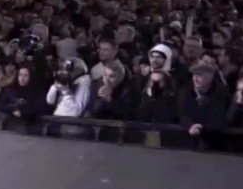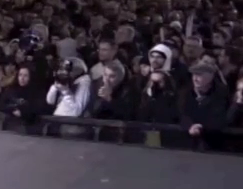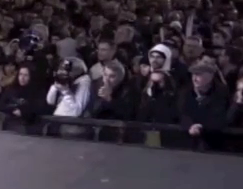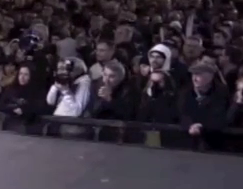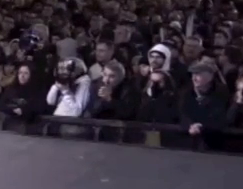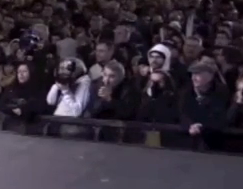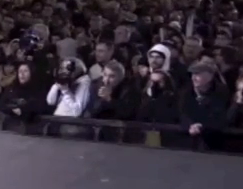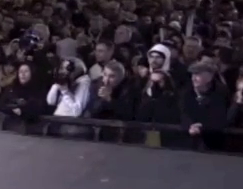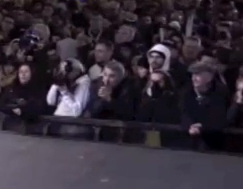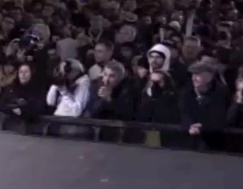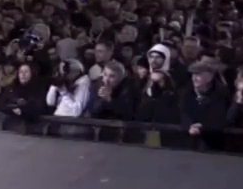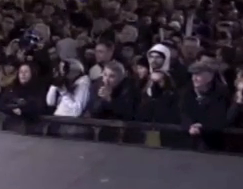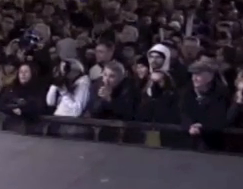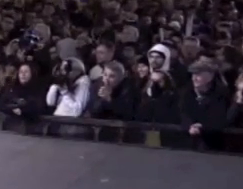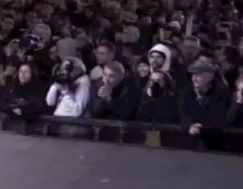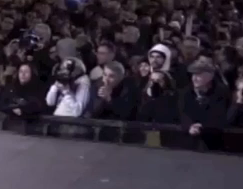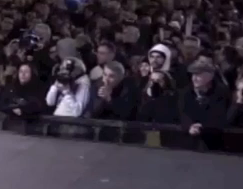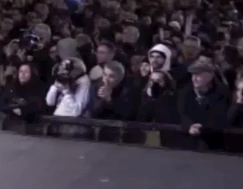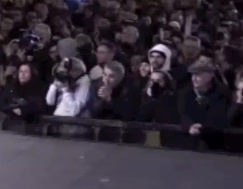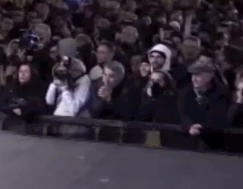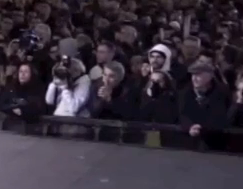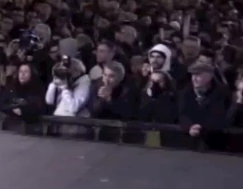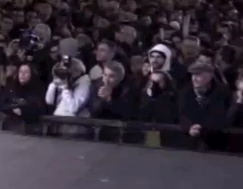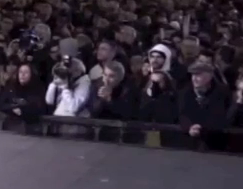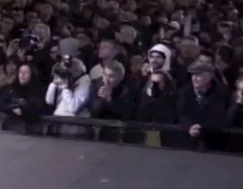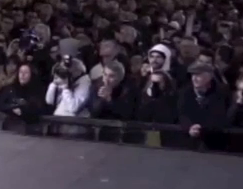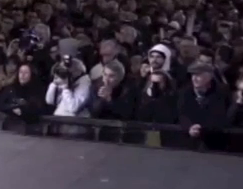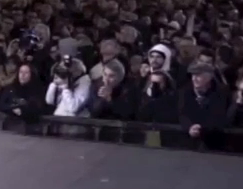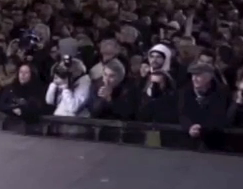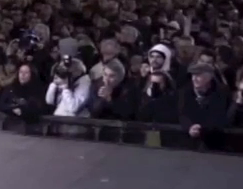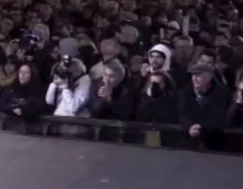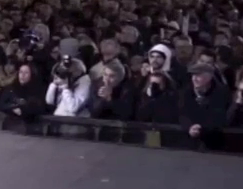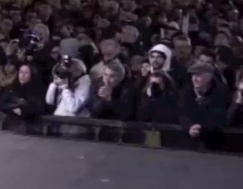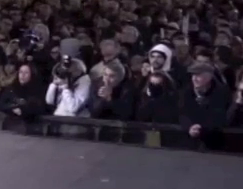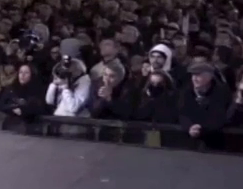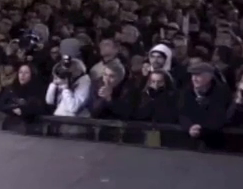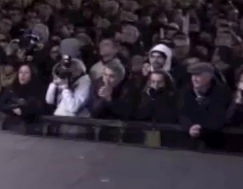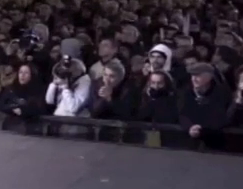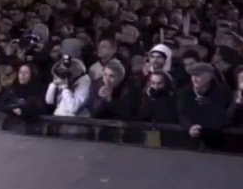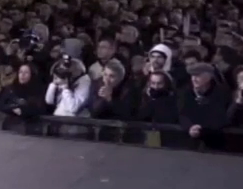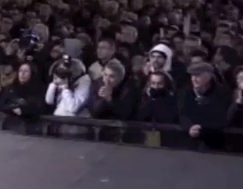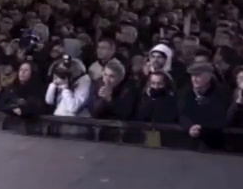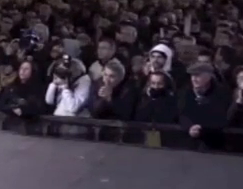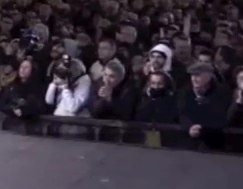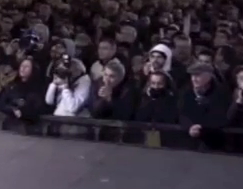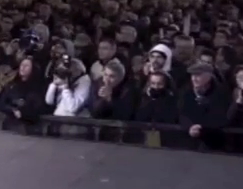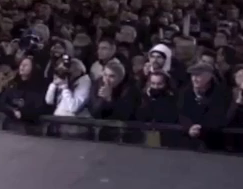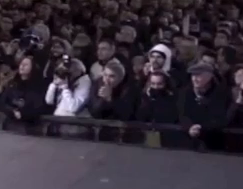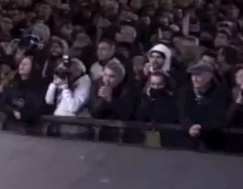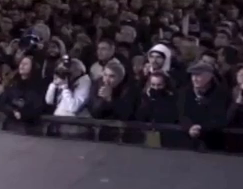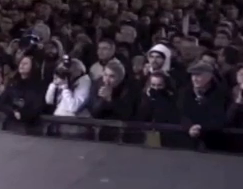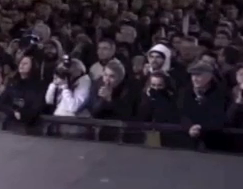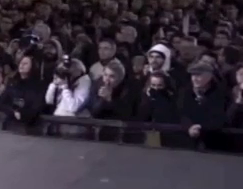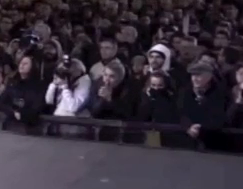schier politici che in teoria dovevano essere In opposizione hanno perseguito la stessa identità politica